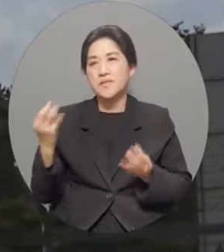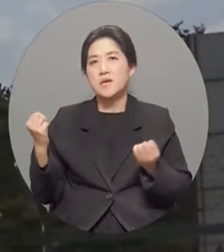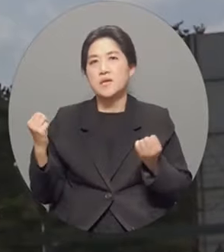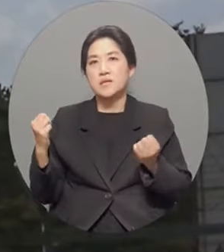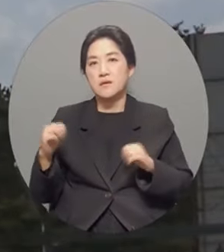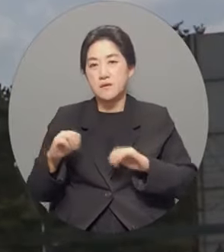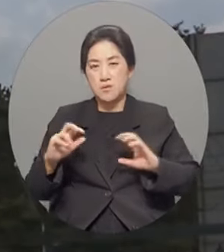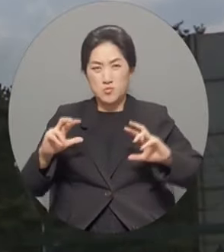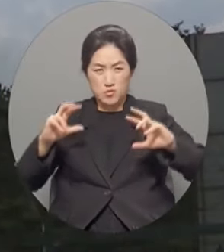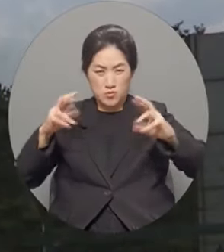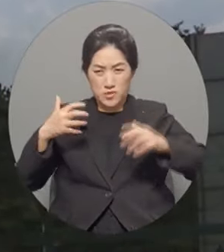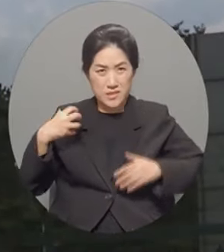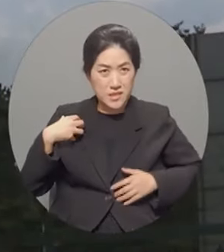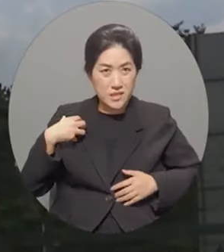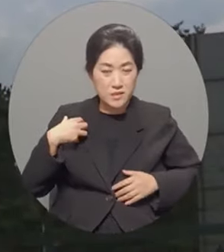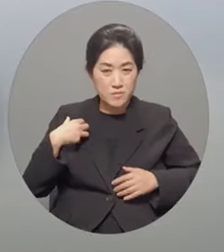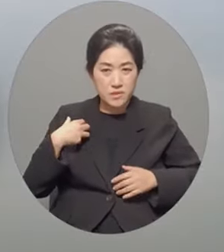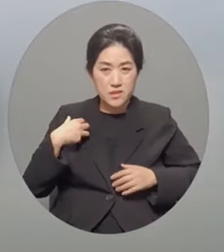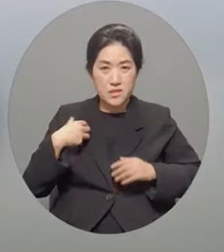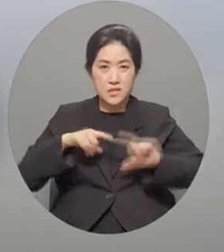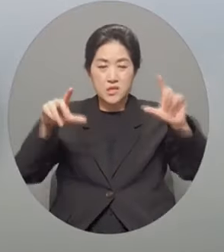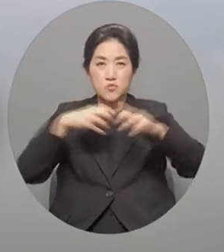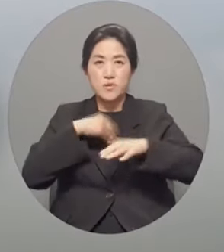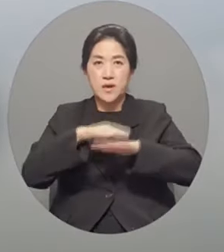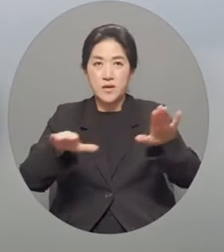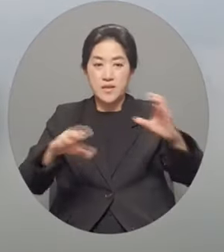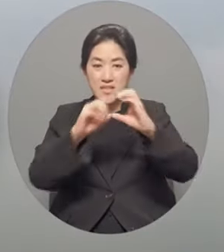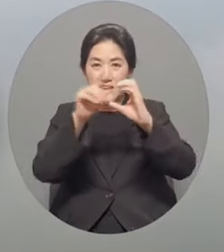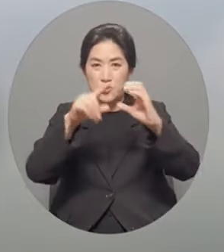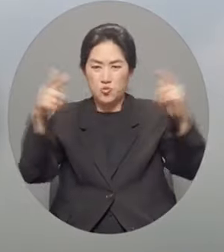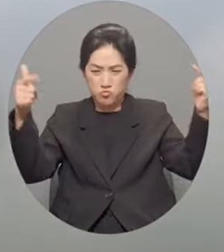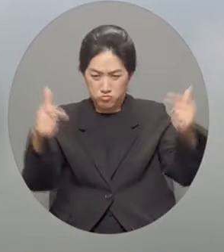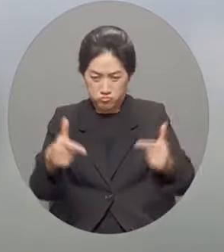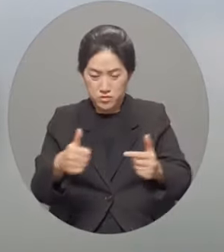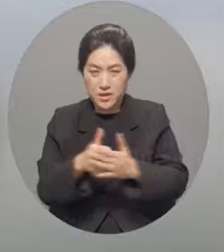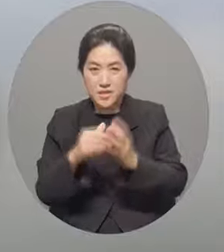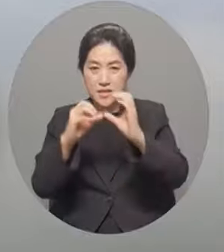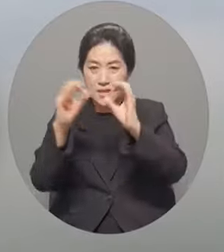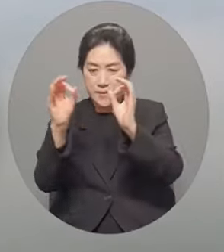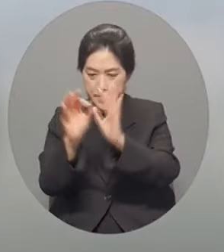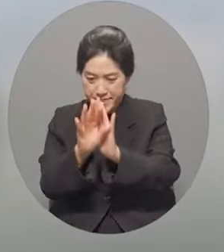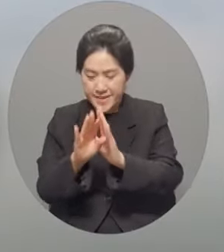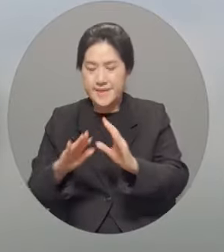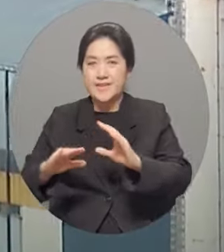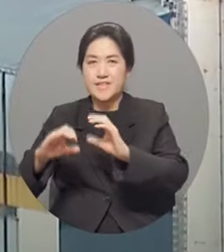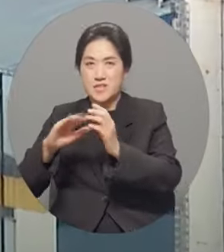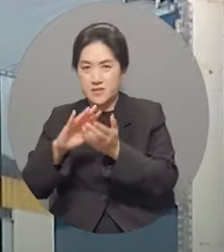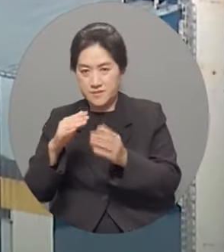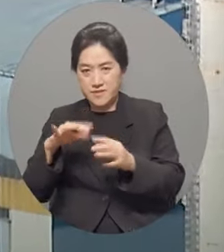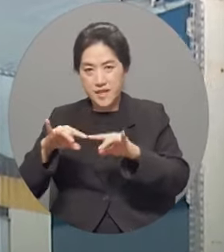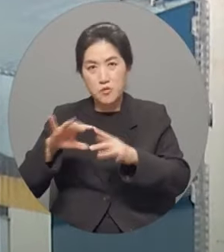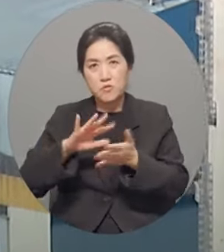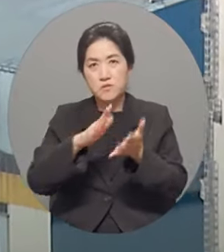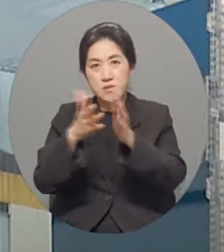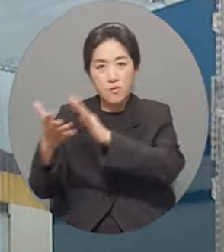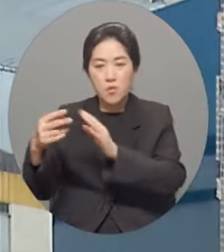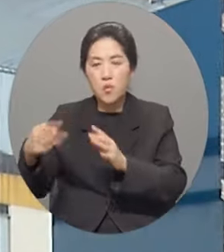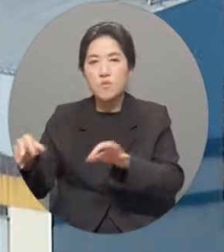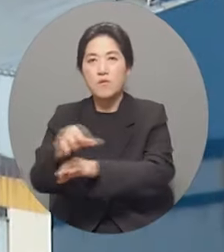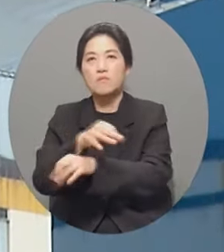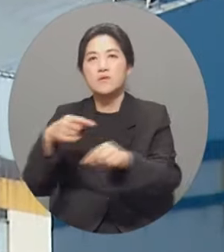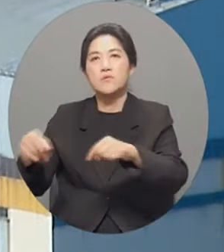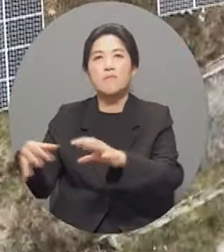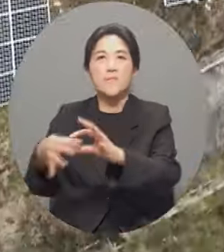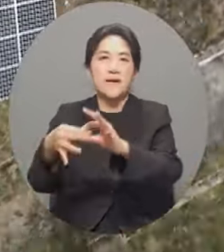전 지구적 과제인 기후위기 대응, 특히 탄소 배출 감축과 저탄소, 무탄소 에너지원으로의 전환은 곧 경제 정책이기도